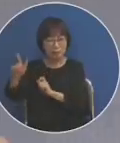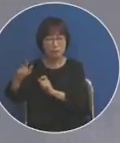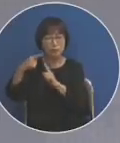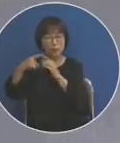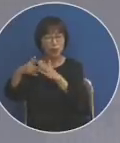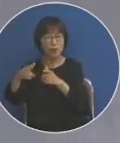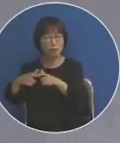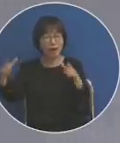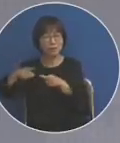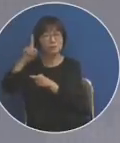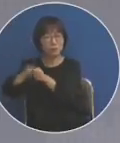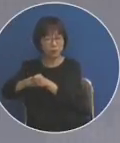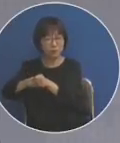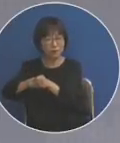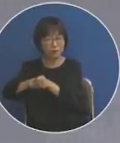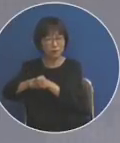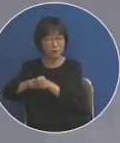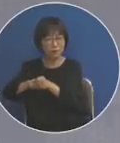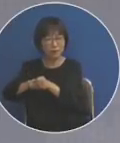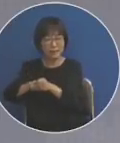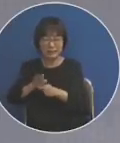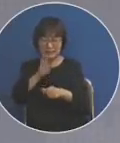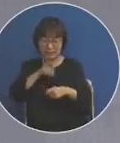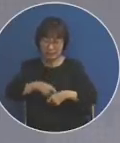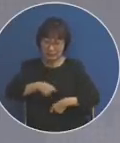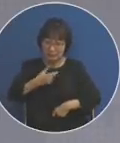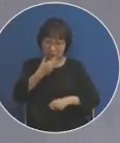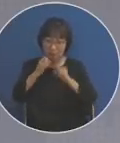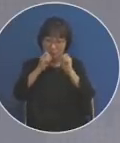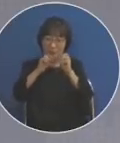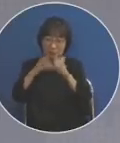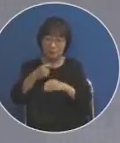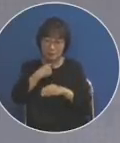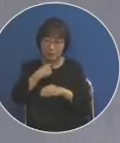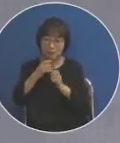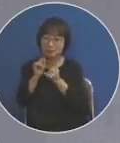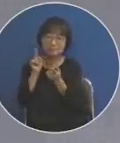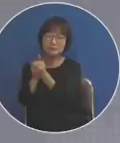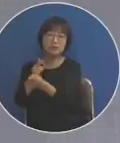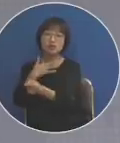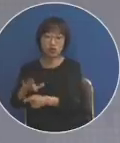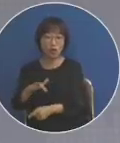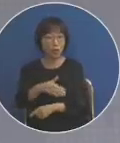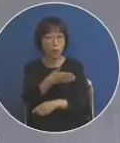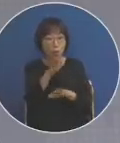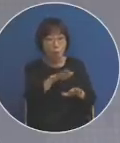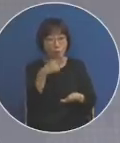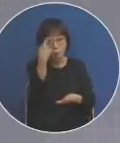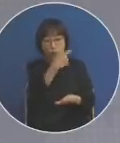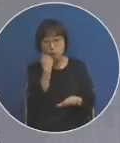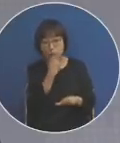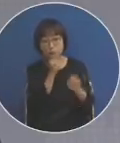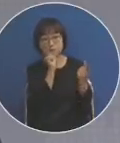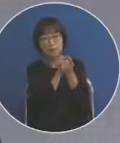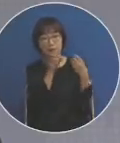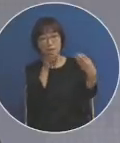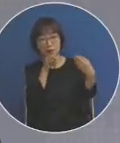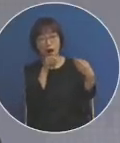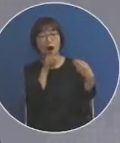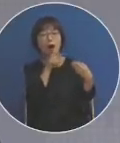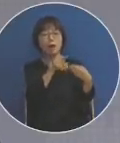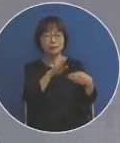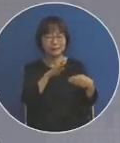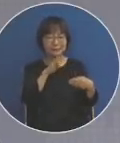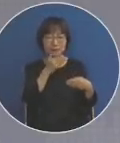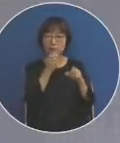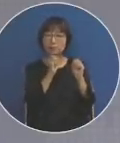들어봤지만은 정말 복음 전하려고 하는 사람은 못 봤거든요. I've met many people who tried to share the gospel in order to revive their church, but not truly because they wanted to. 저는